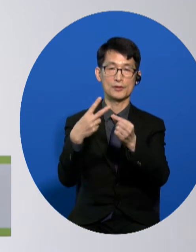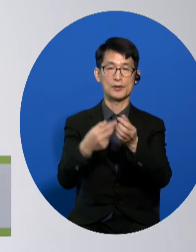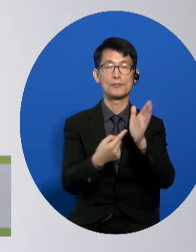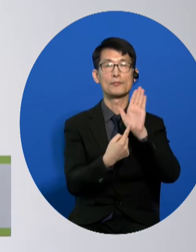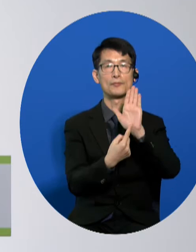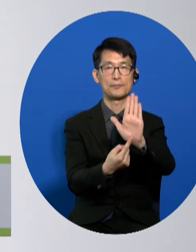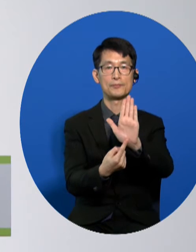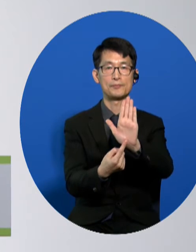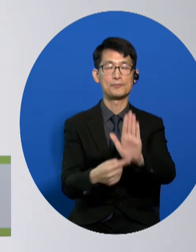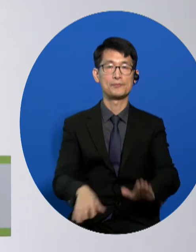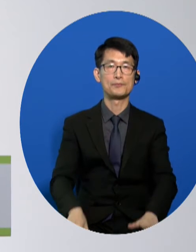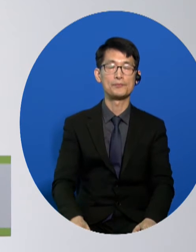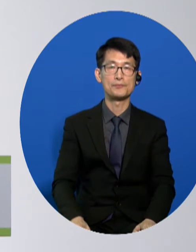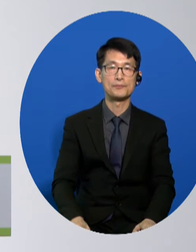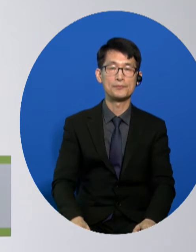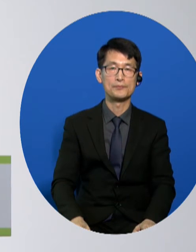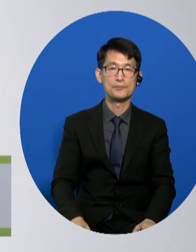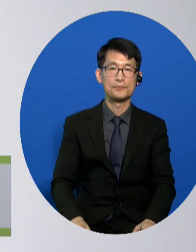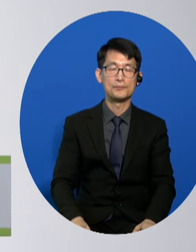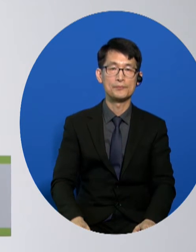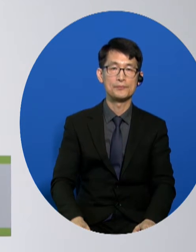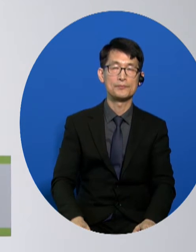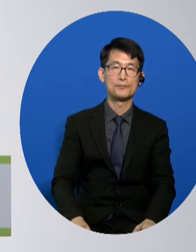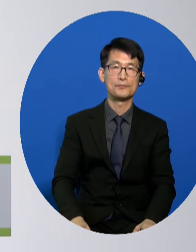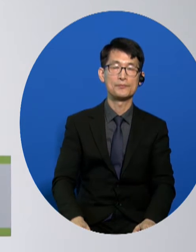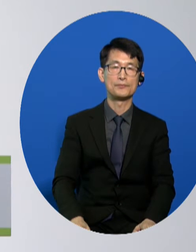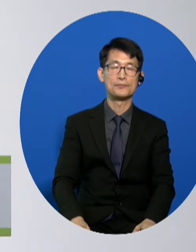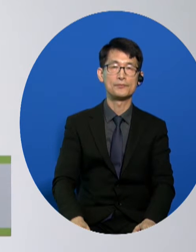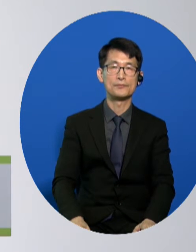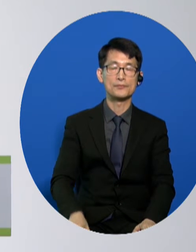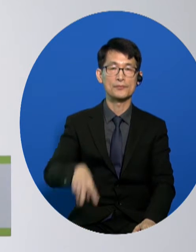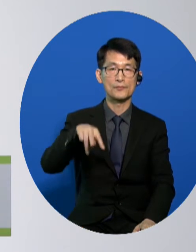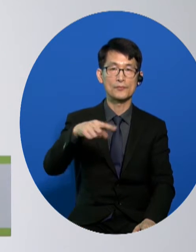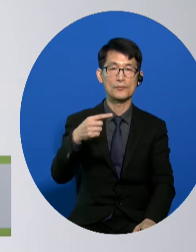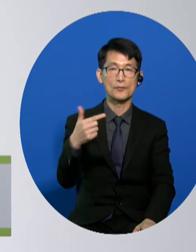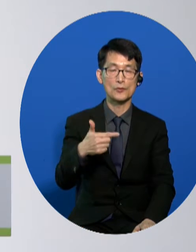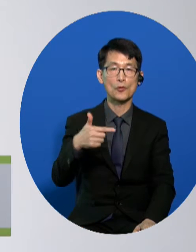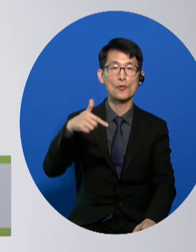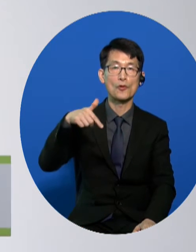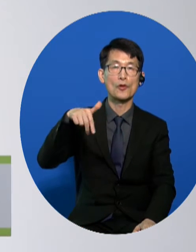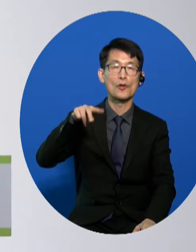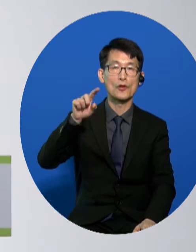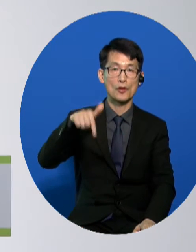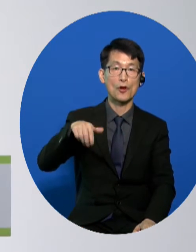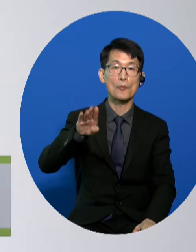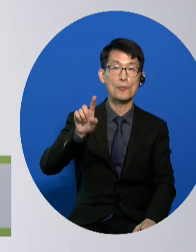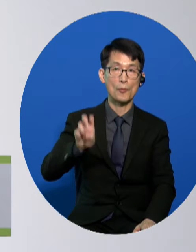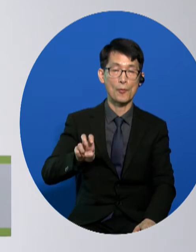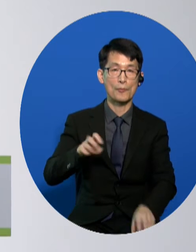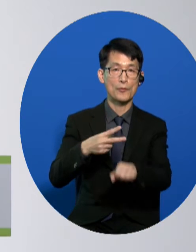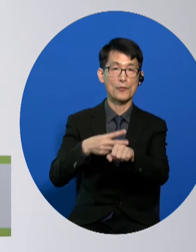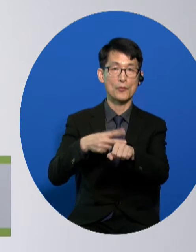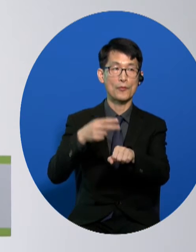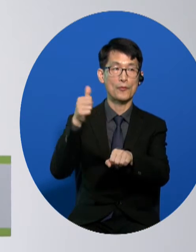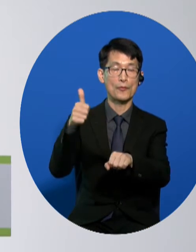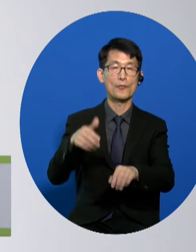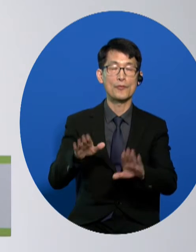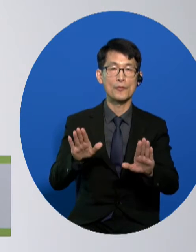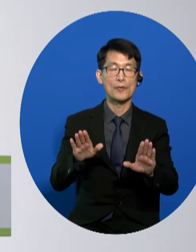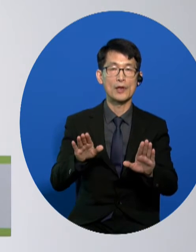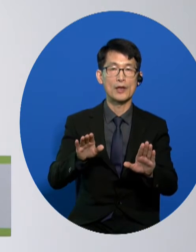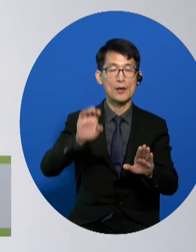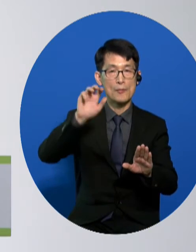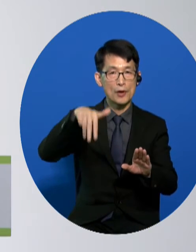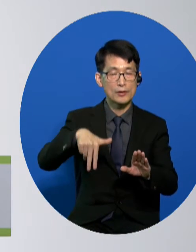듣겠는데요. 송석록 경동대학교 교육학부 교수님께서 2018 평창 동계 패럴림픽